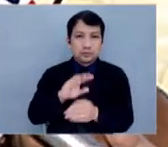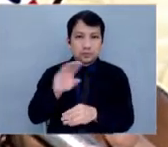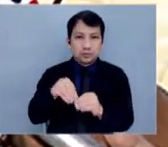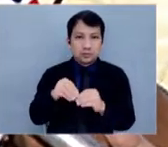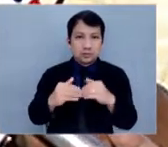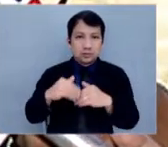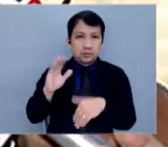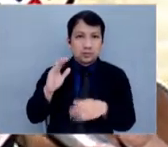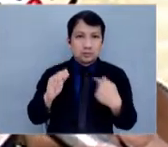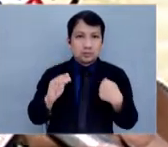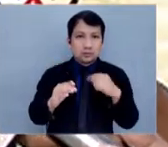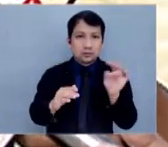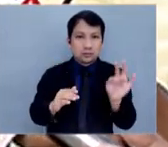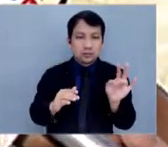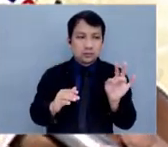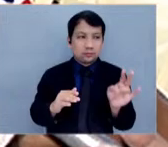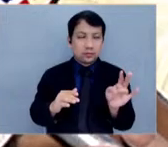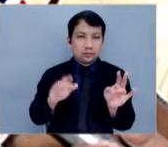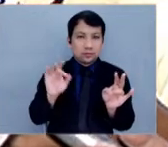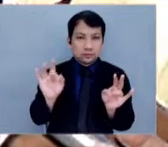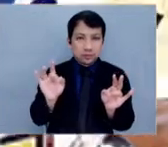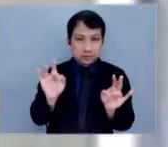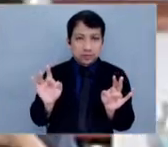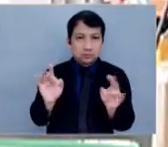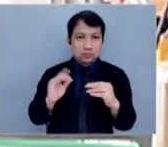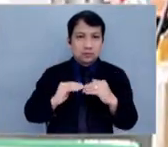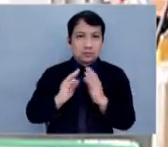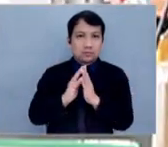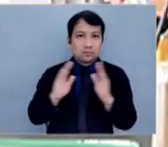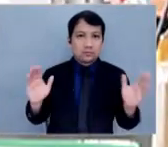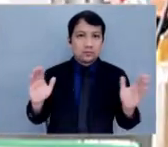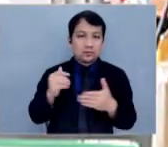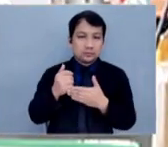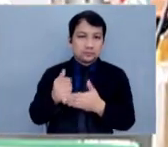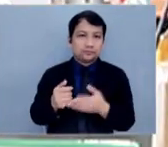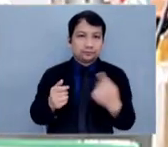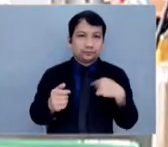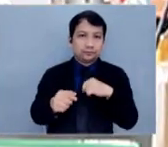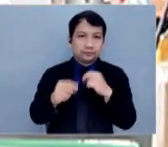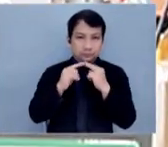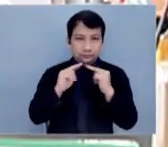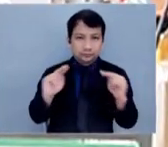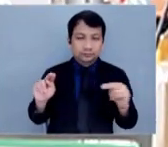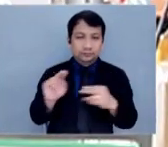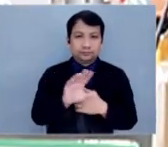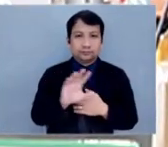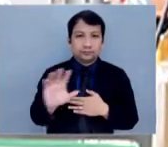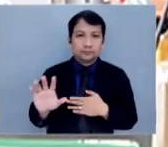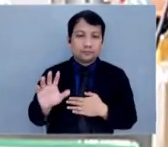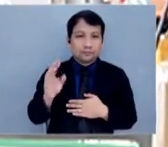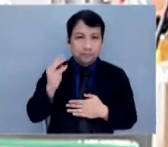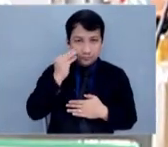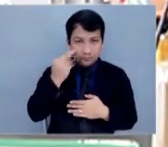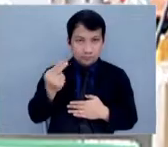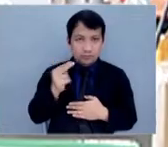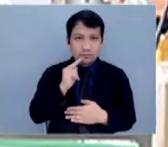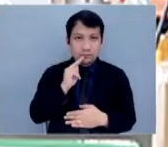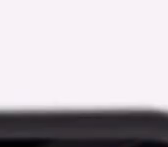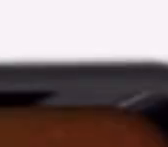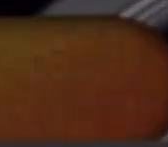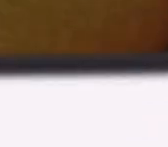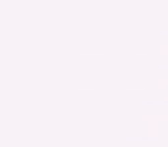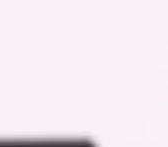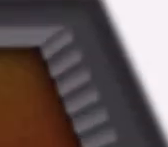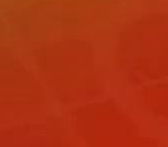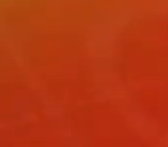ng 70-80%. Napakalaking bagay na po yun. Nagbabalita mula sa Frontline, Maricel Halili, News 5.